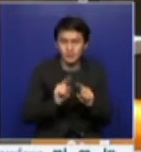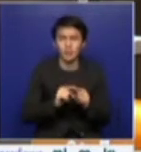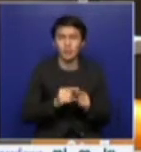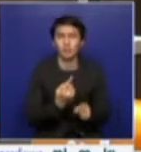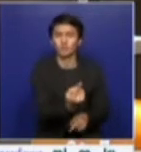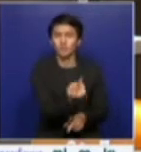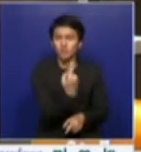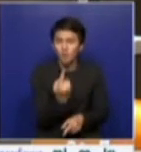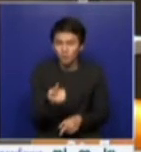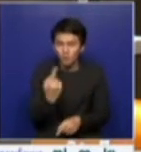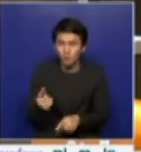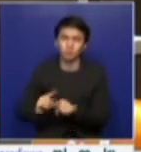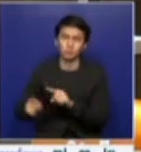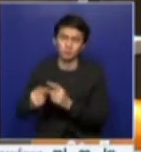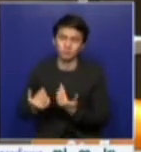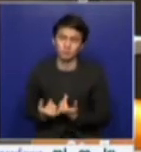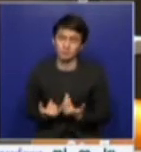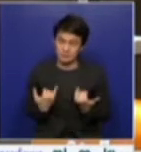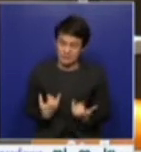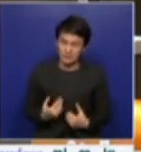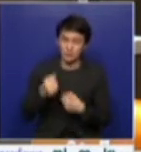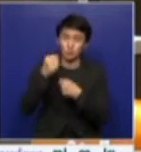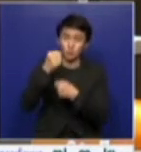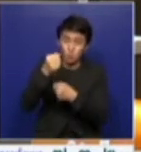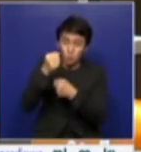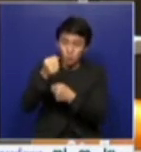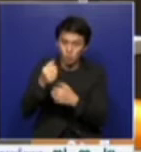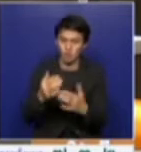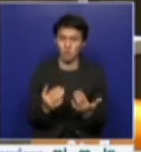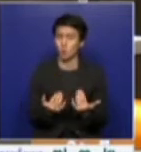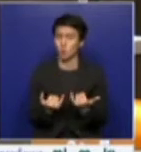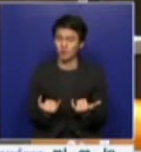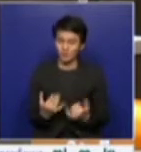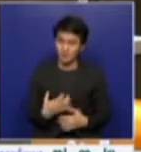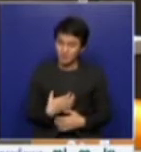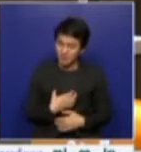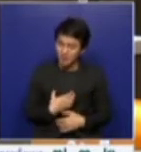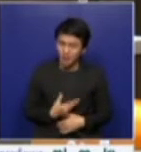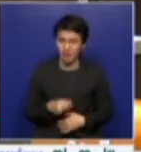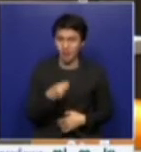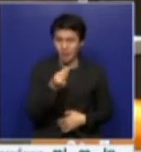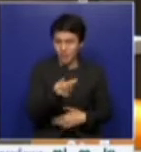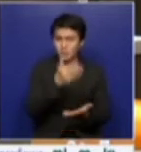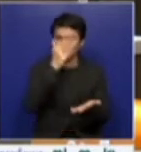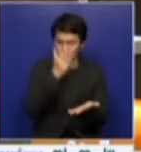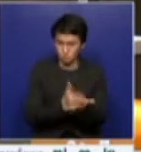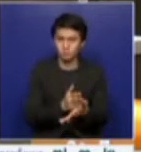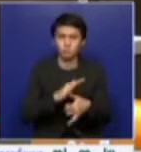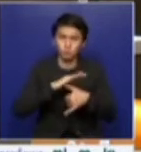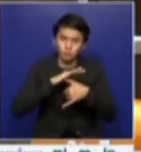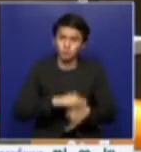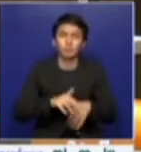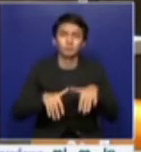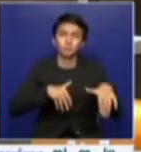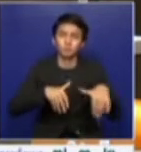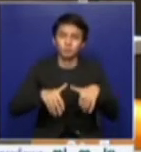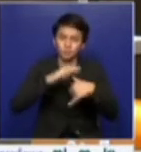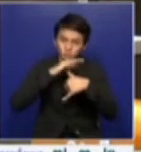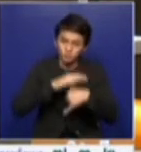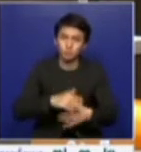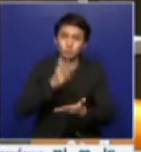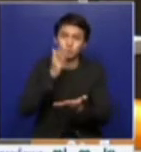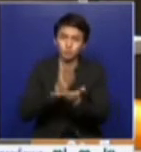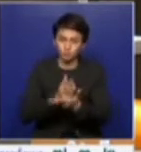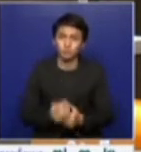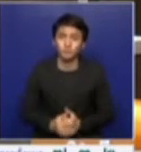เป็นที่มาของการเรียกร้องของผู้ชมนมที่ต้องการการให้หยุดคุกคามพี่น้องประชาชนและ